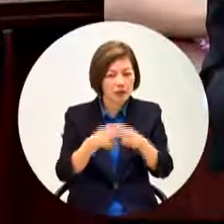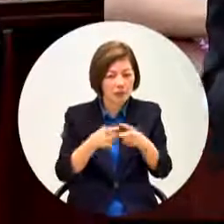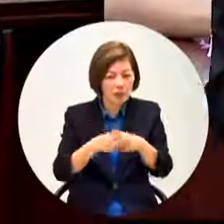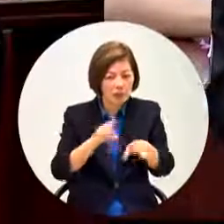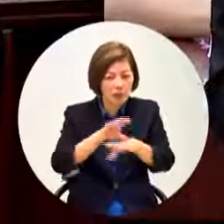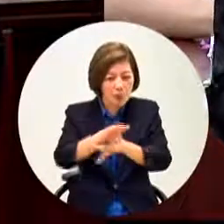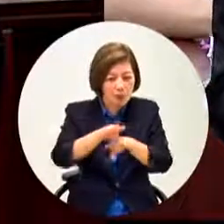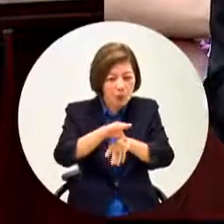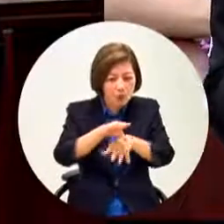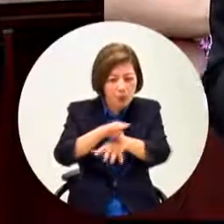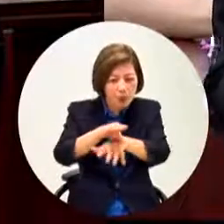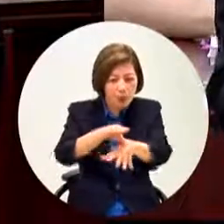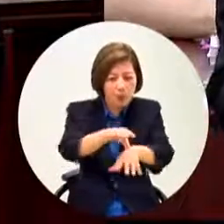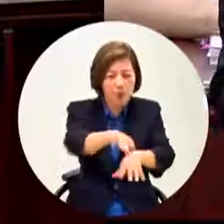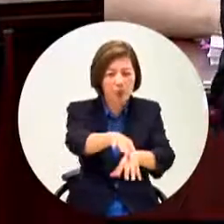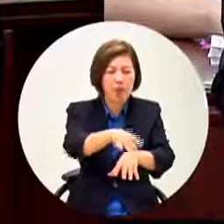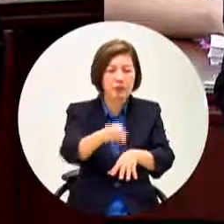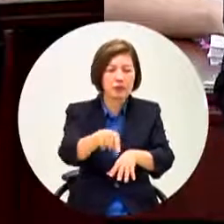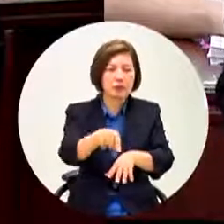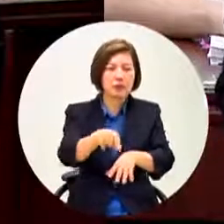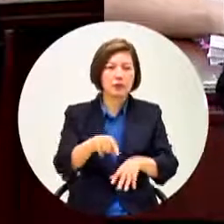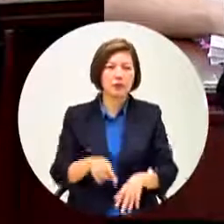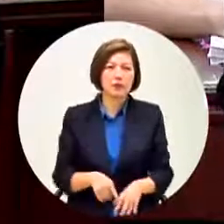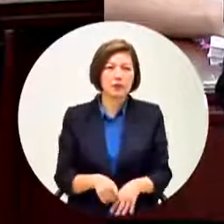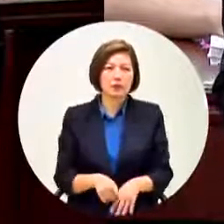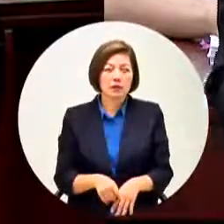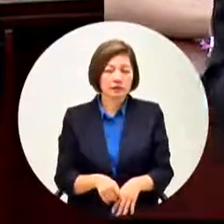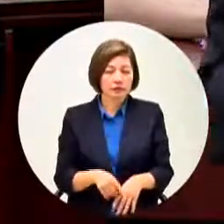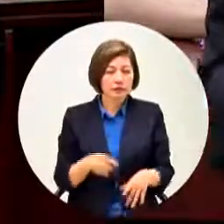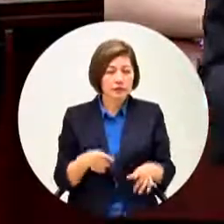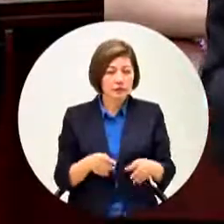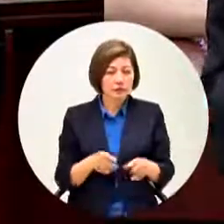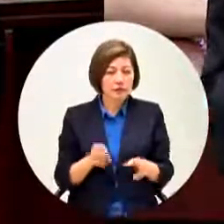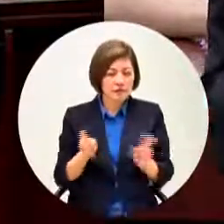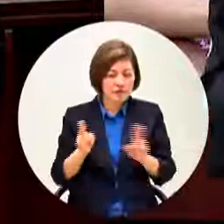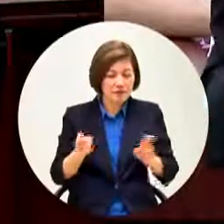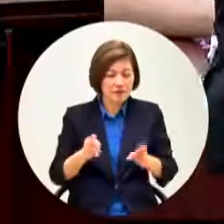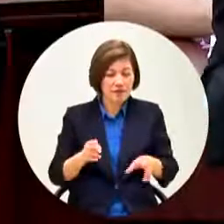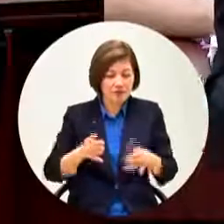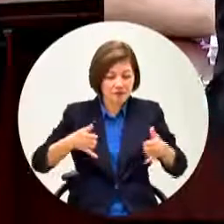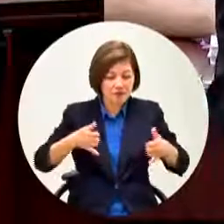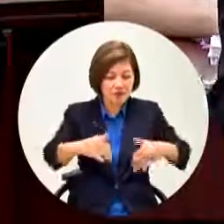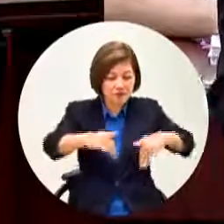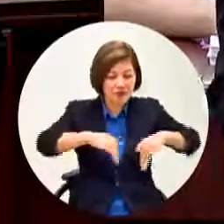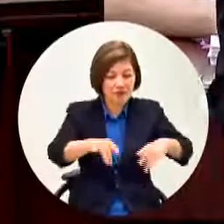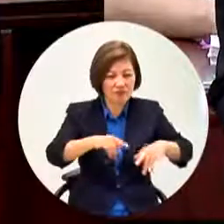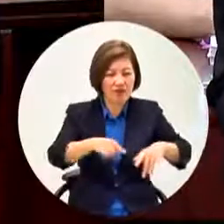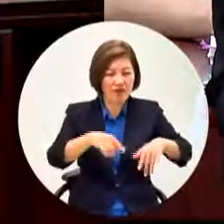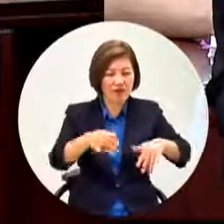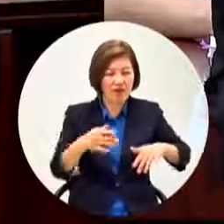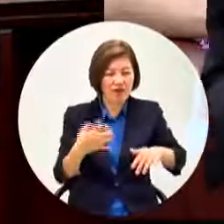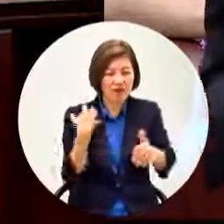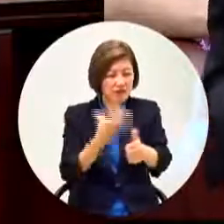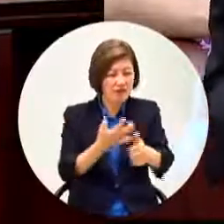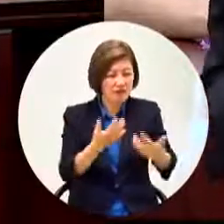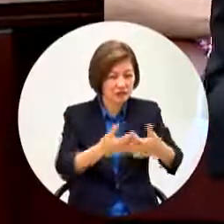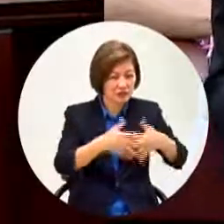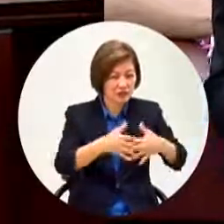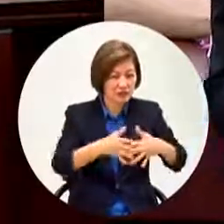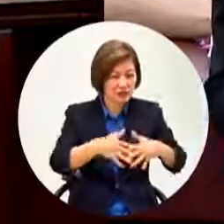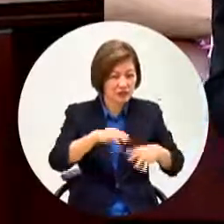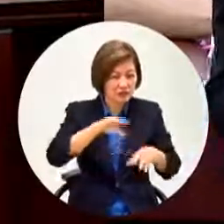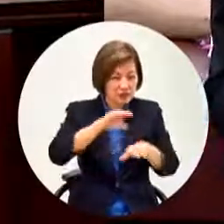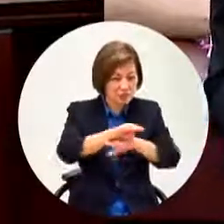就是说各区人力扫街的人力能够尽量减少，而以机器来替代。这样子的话，是不是会减少